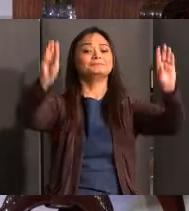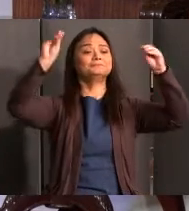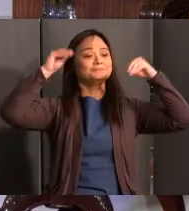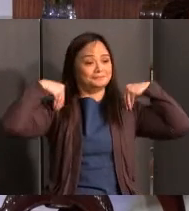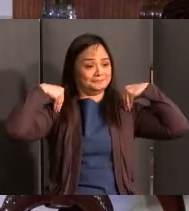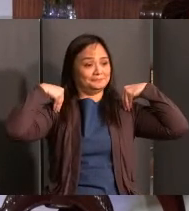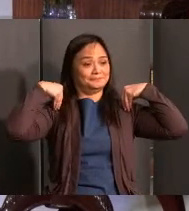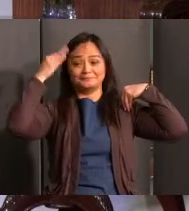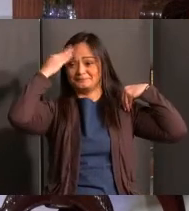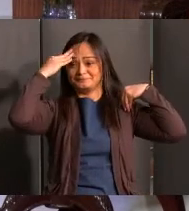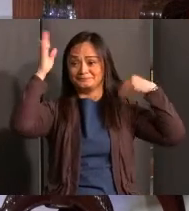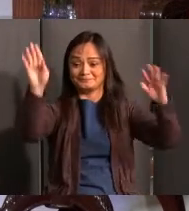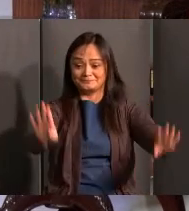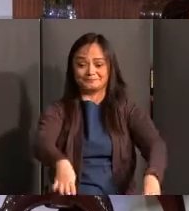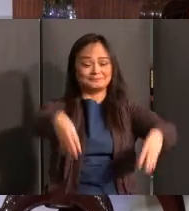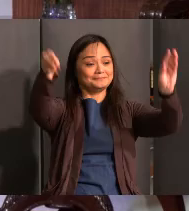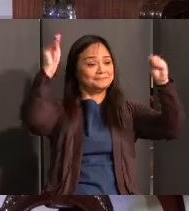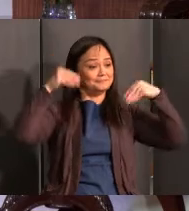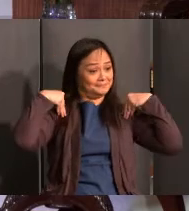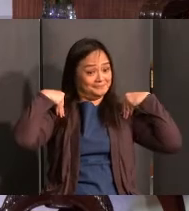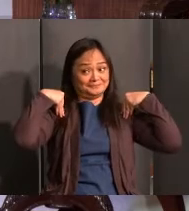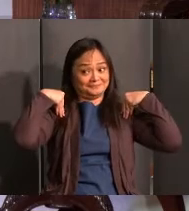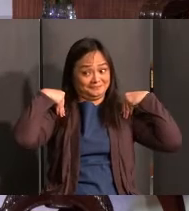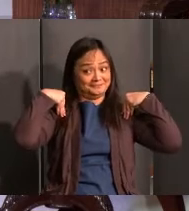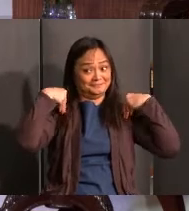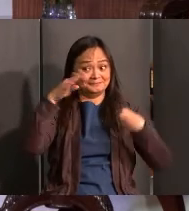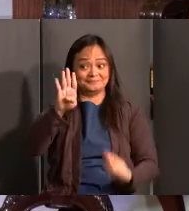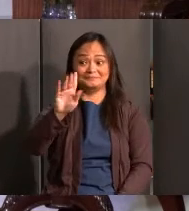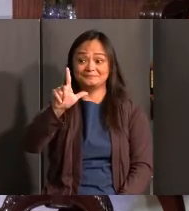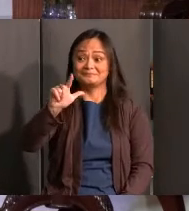Ganon kang kumot. Ang tawag mo,